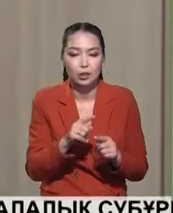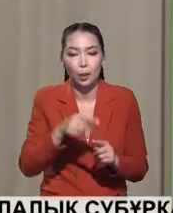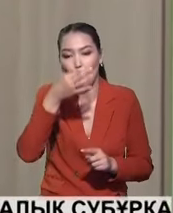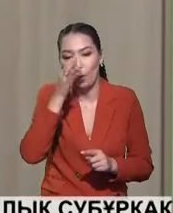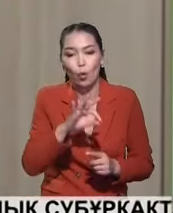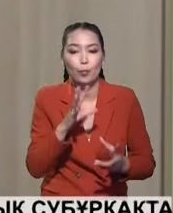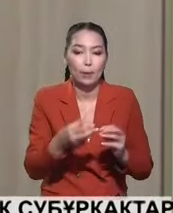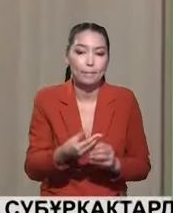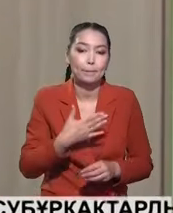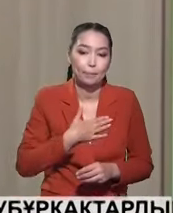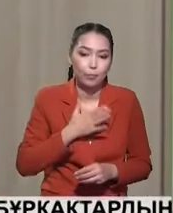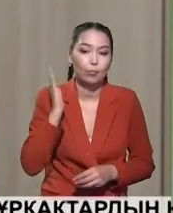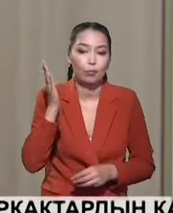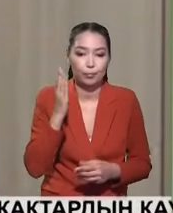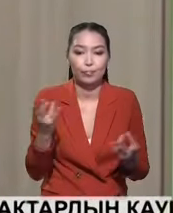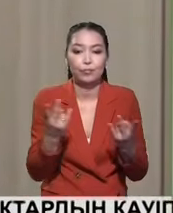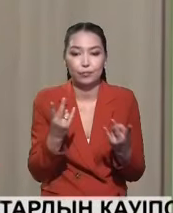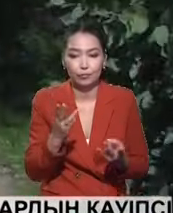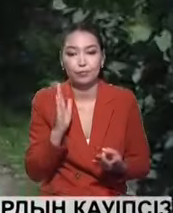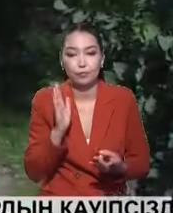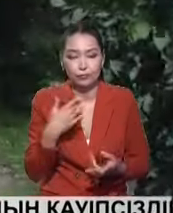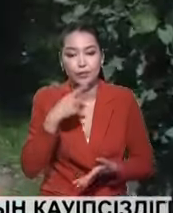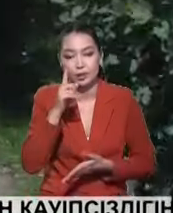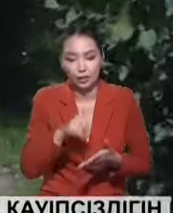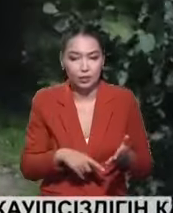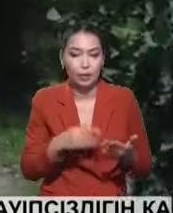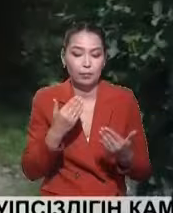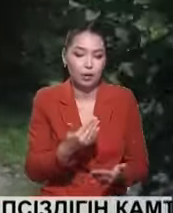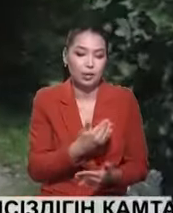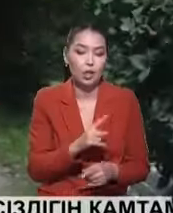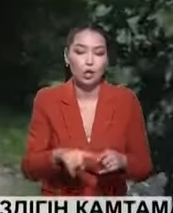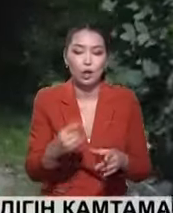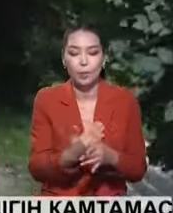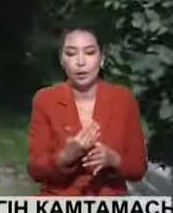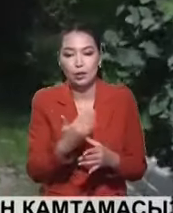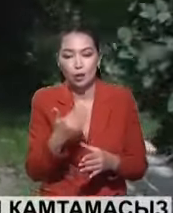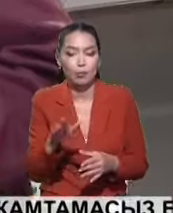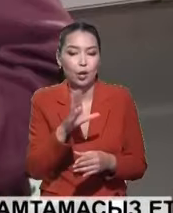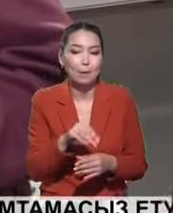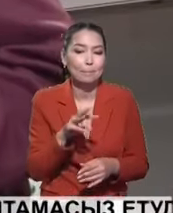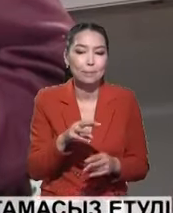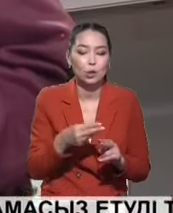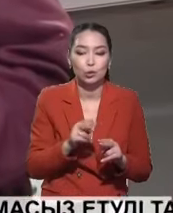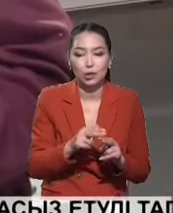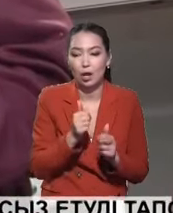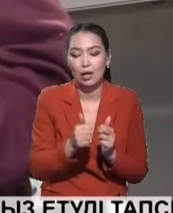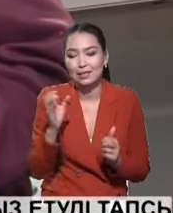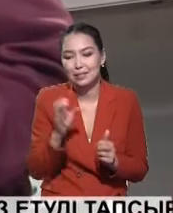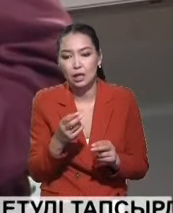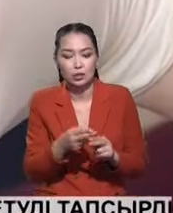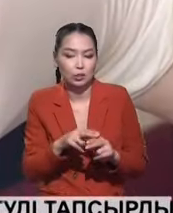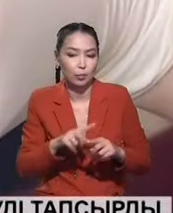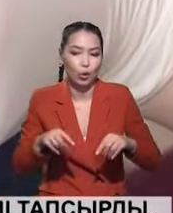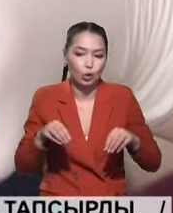маған болашақта керек болатынын сенемін. Жедел жәрдем үшін әрбір минут бағалы. Тіпті санаулы секундта шешім қабылдап,